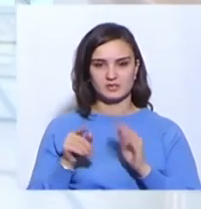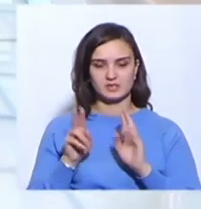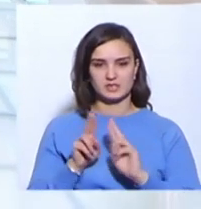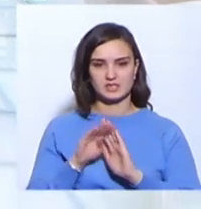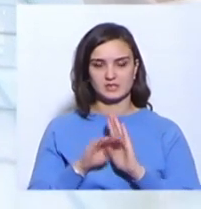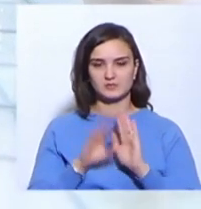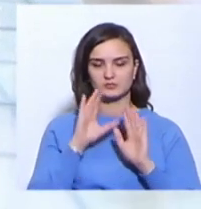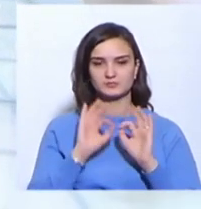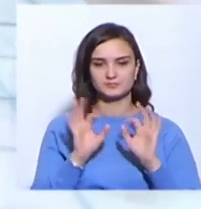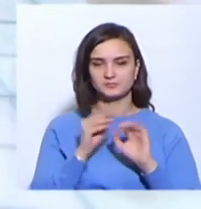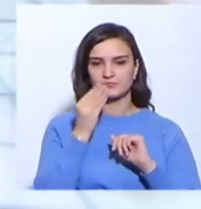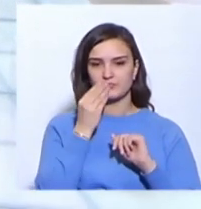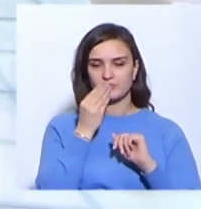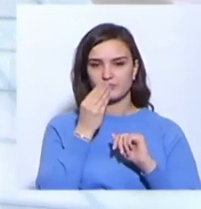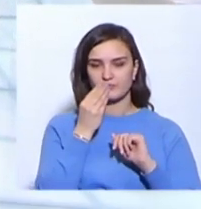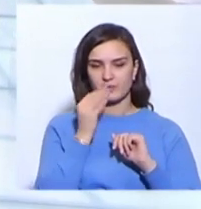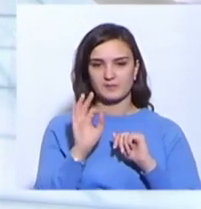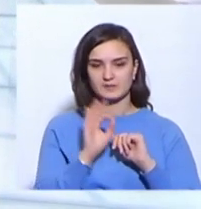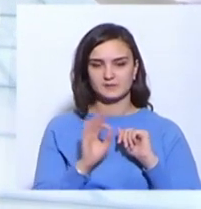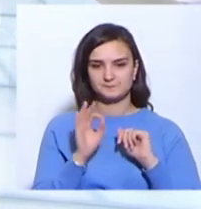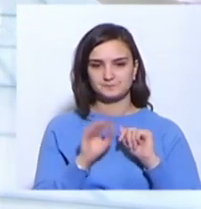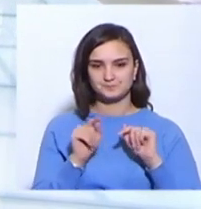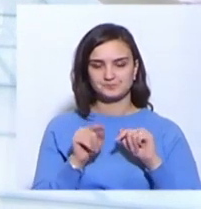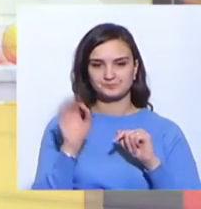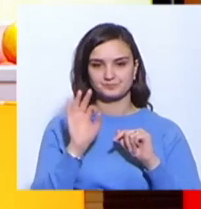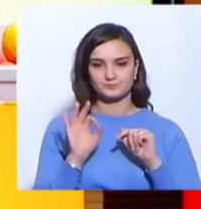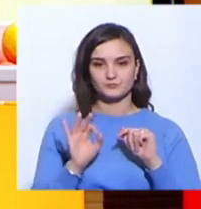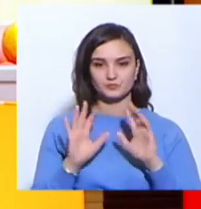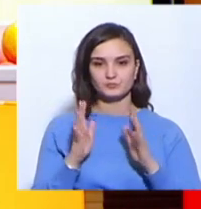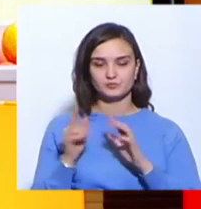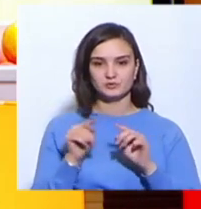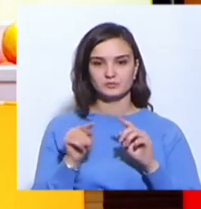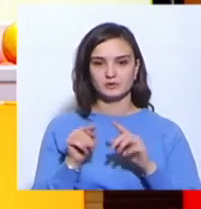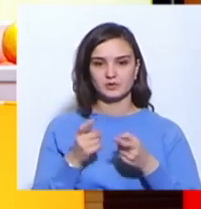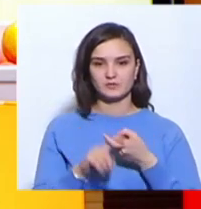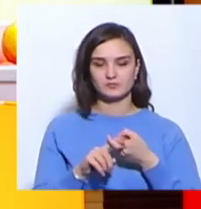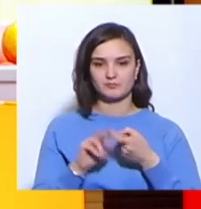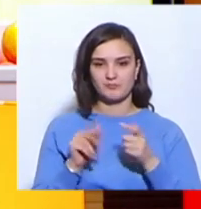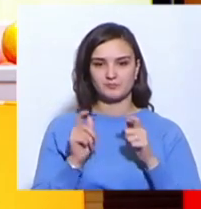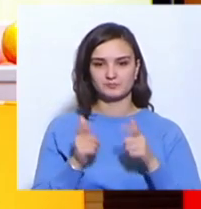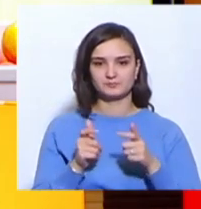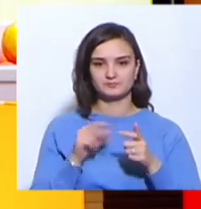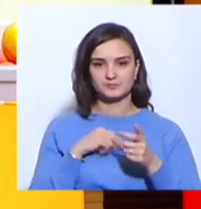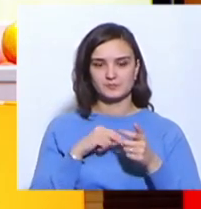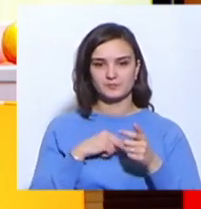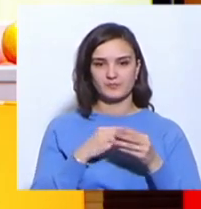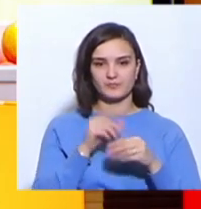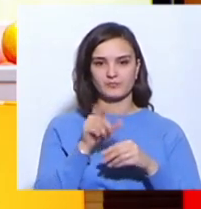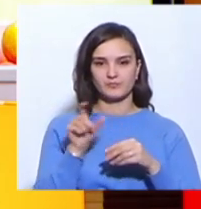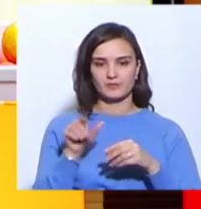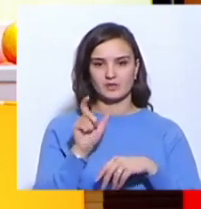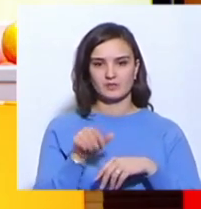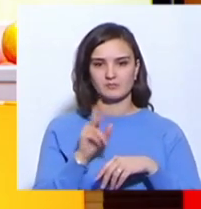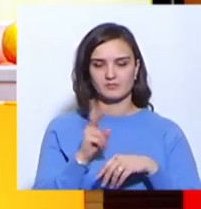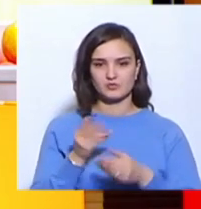ჩვენ საუბრობდით კვების თავისებურებაზე, ხშირ შემთხვევაში ეს ერთმანეთთან გადაკვეთილია და ამეთანხმებით კოლეგებო, ადამიანი,